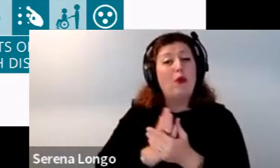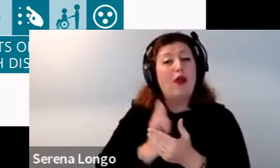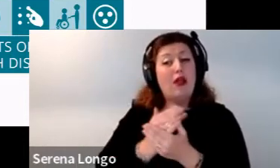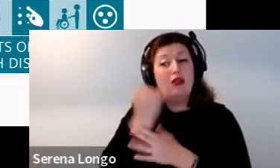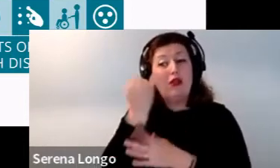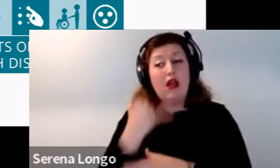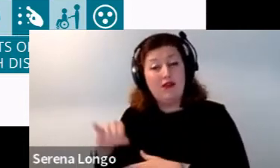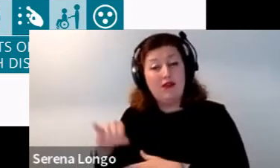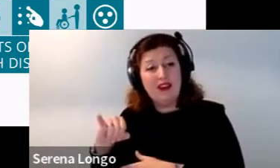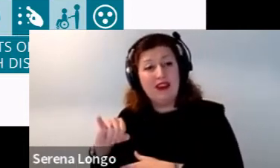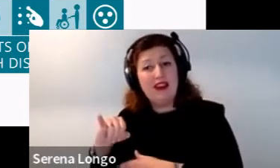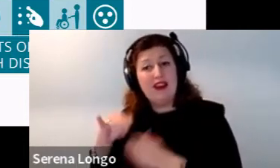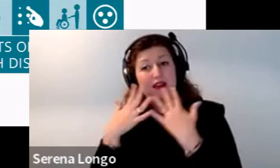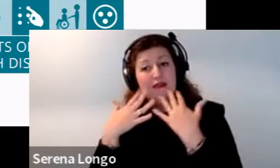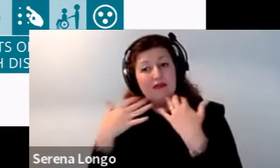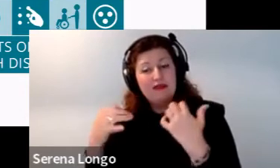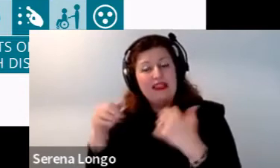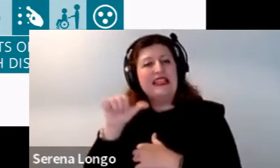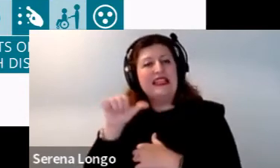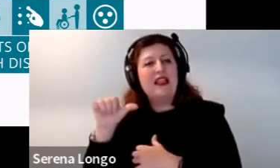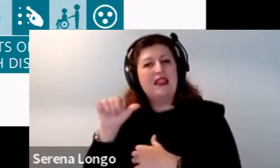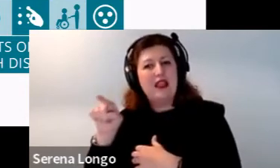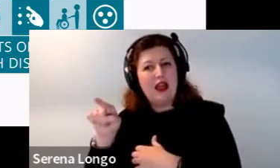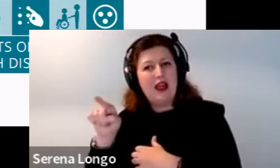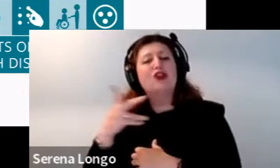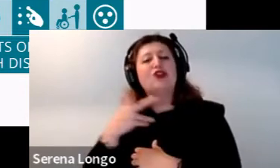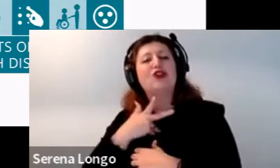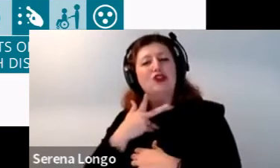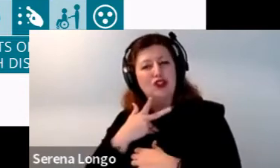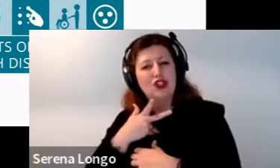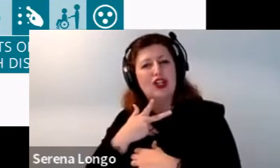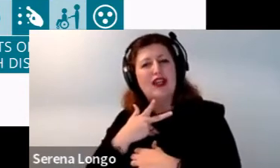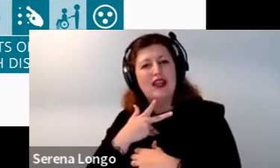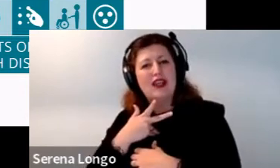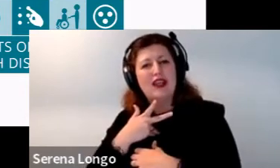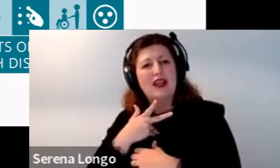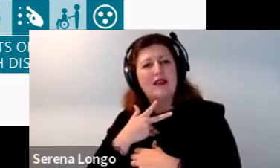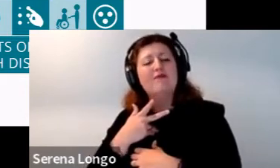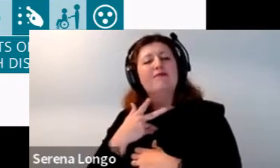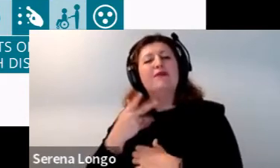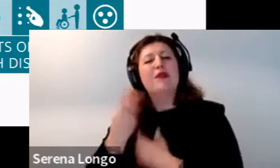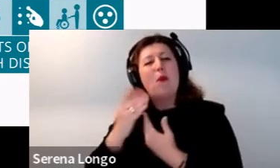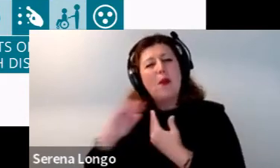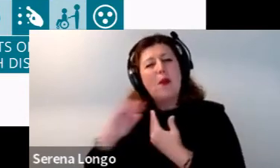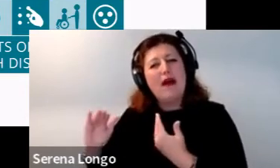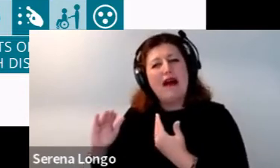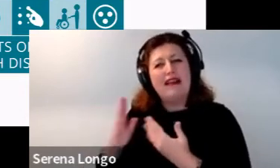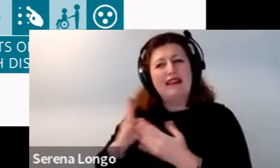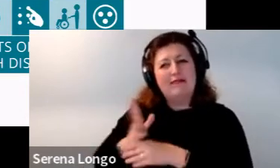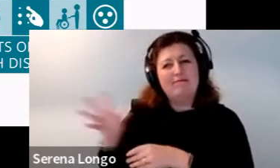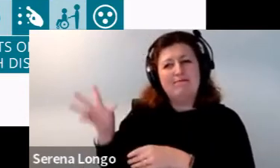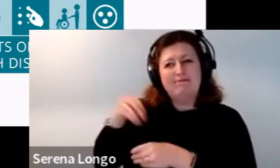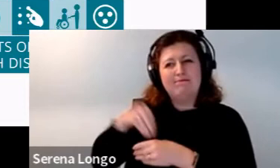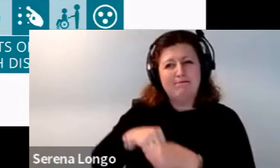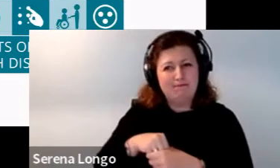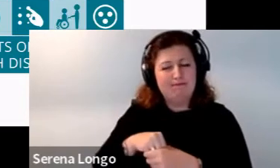conferenza di Sendai, dai principi guida, delle priorità di azione, del ruolo delle parti interessate. Inoltre, la